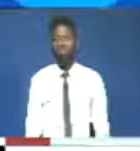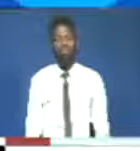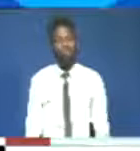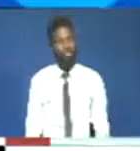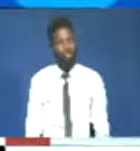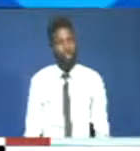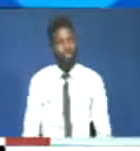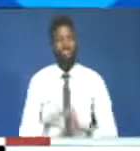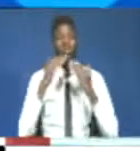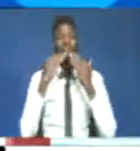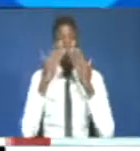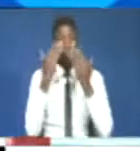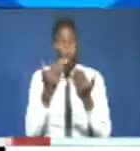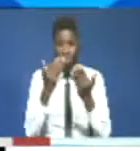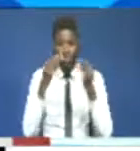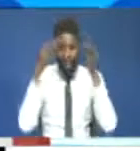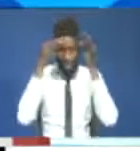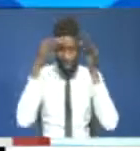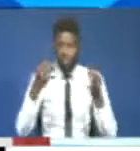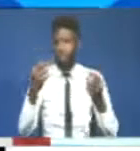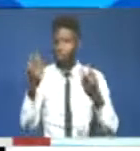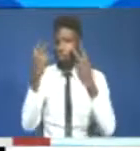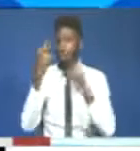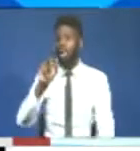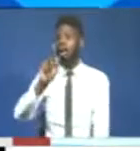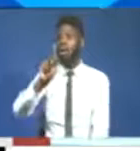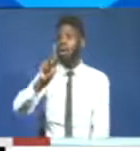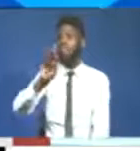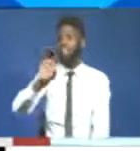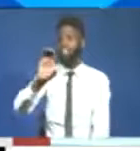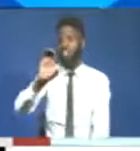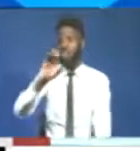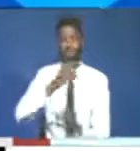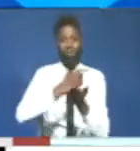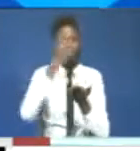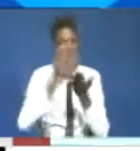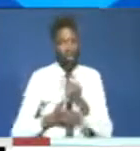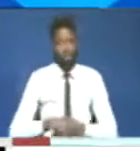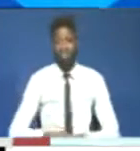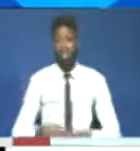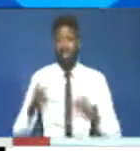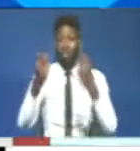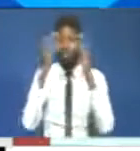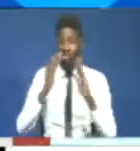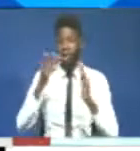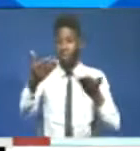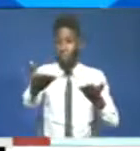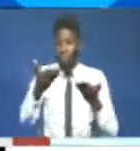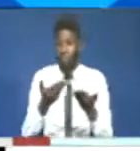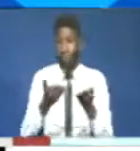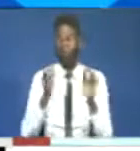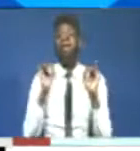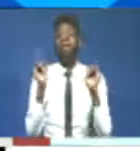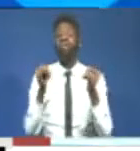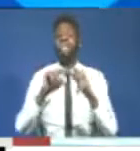Naam, shukrani kwa kuchagua taarifa zetu za Darubini Weekendi jioni hii ya leo. Mtazamaji, karibu, taarifa ndio zinaanza sasa. Mimi